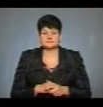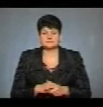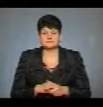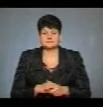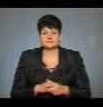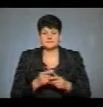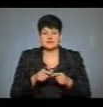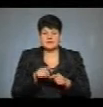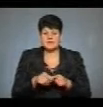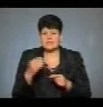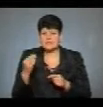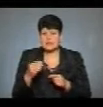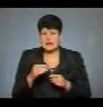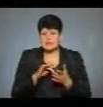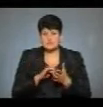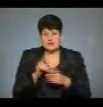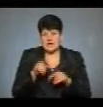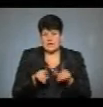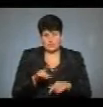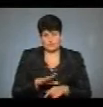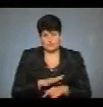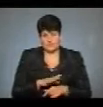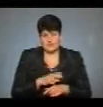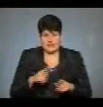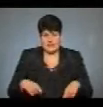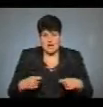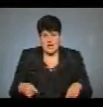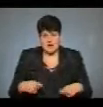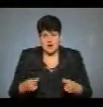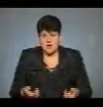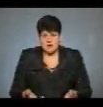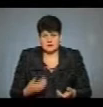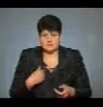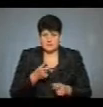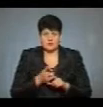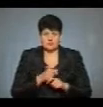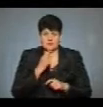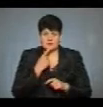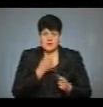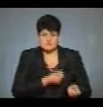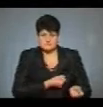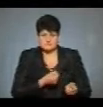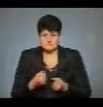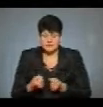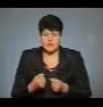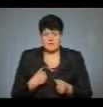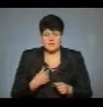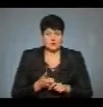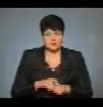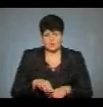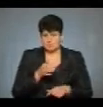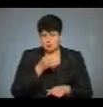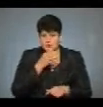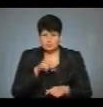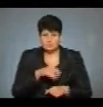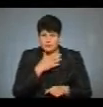підземель. На таких екскурсіях я дуже рідко буваю, бо я на колясці і мене дуже важко добрати, але мені дуже сподобалося,